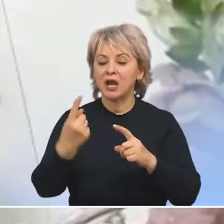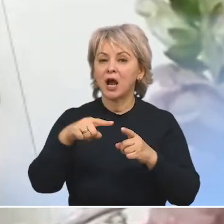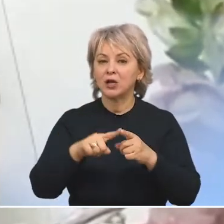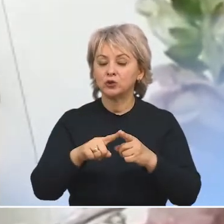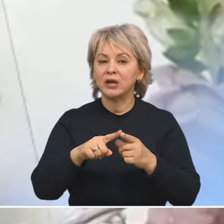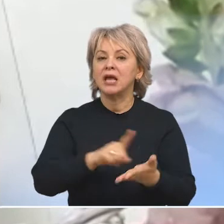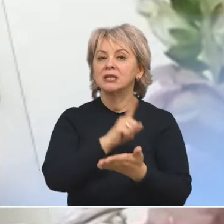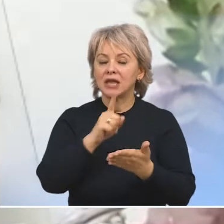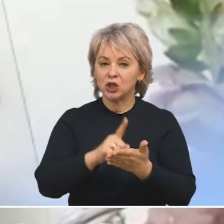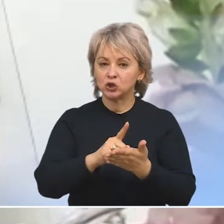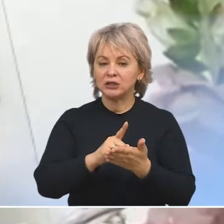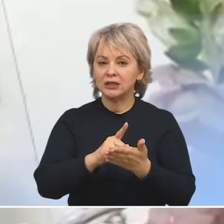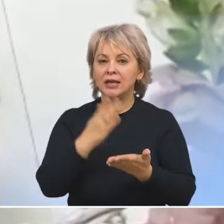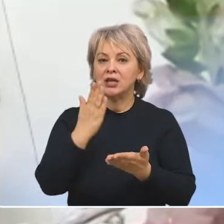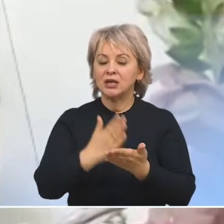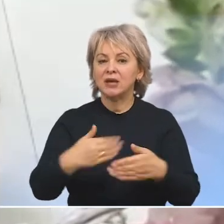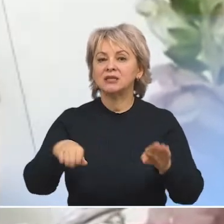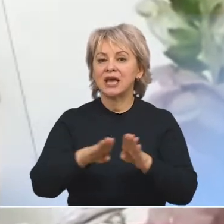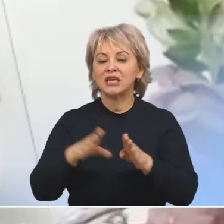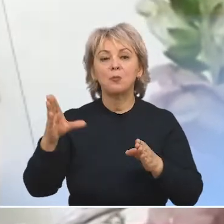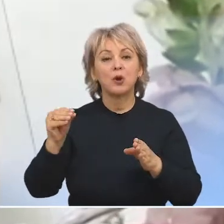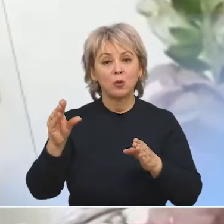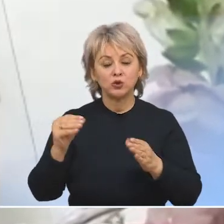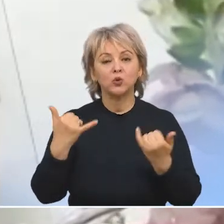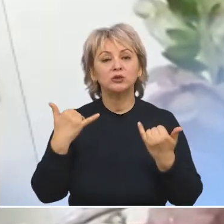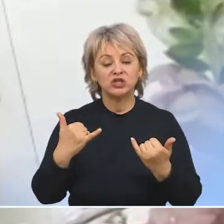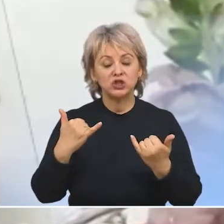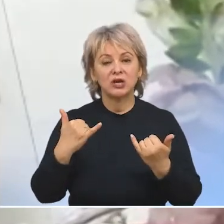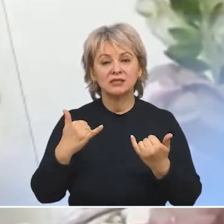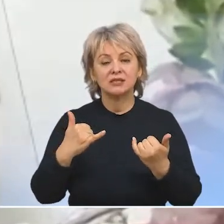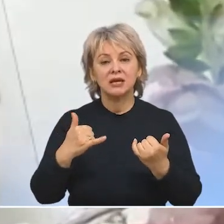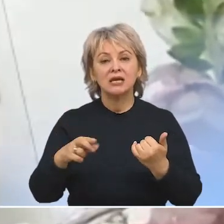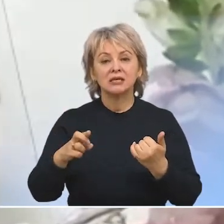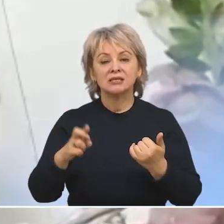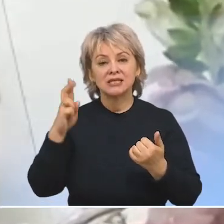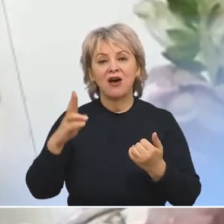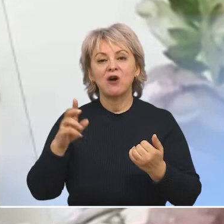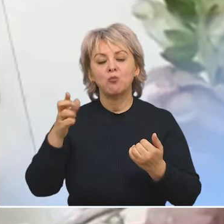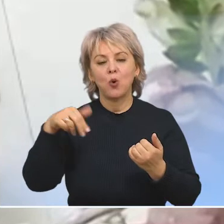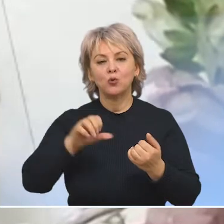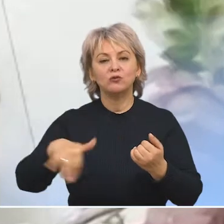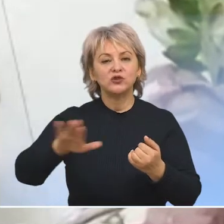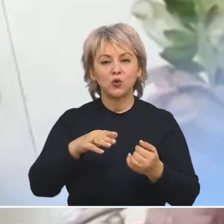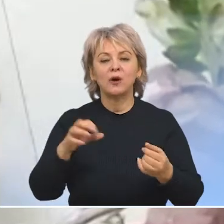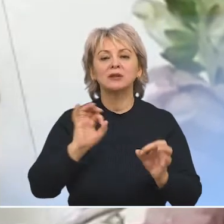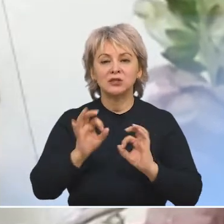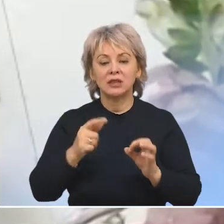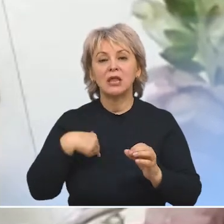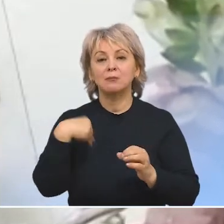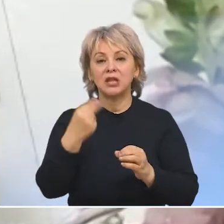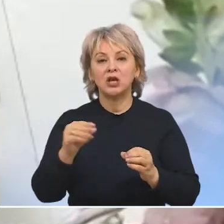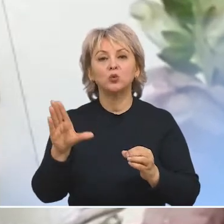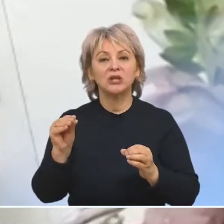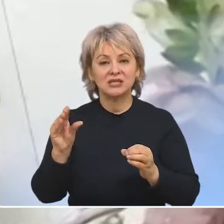которые должны иметь такие пропуска. Но сейчас, слава богу, утряслось. Все, пропуска нам